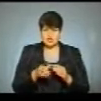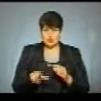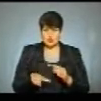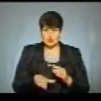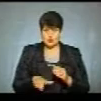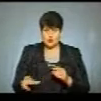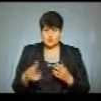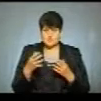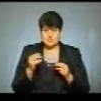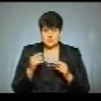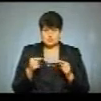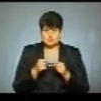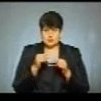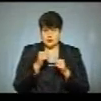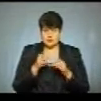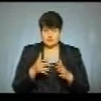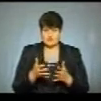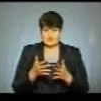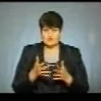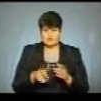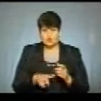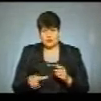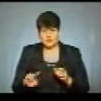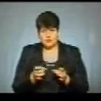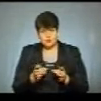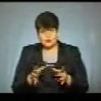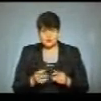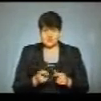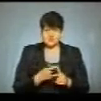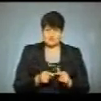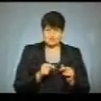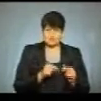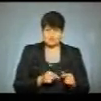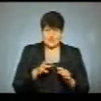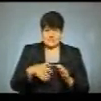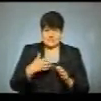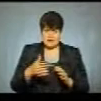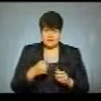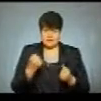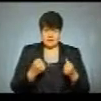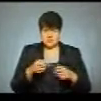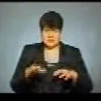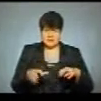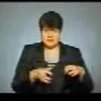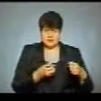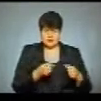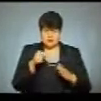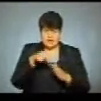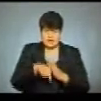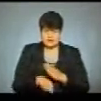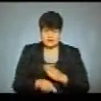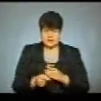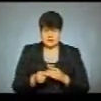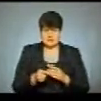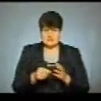що ми ще зараз не можемо точно вияснити, чи під дорогою пошкодження, чи тут. Екскаватори, машини вивозимо, це бо тут глибина і